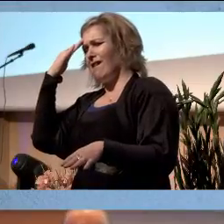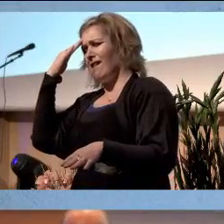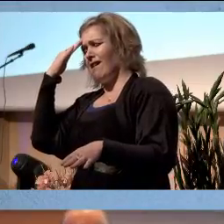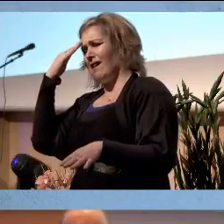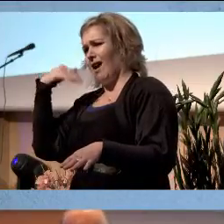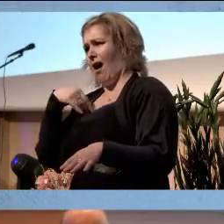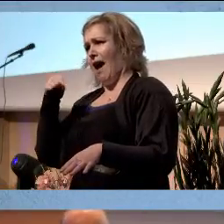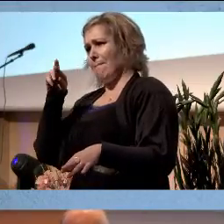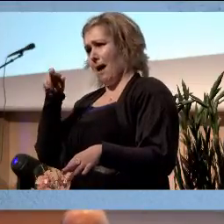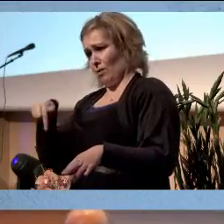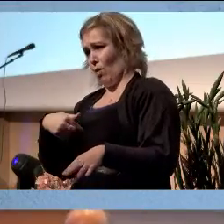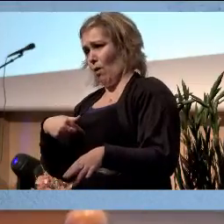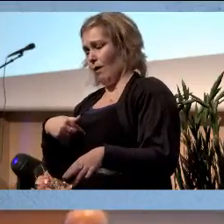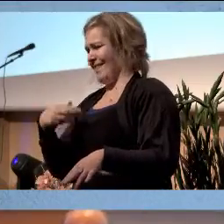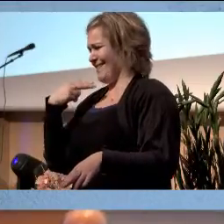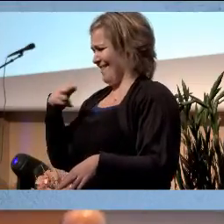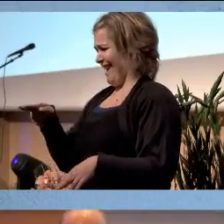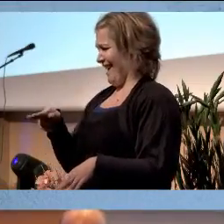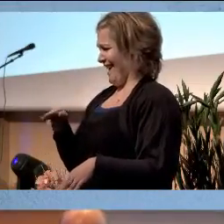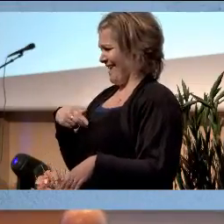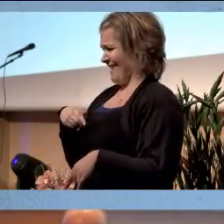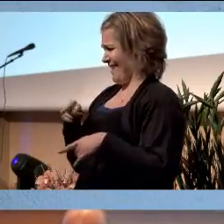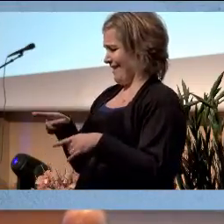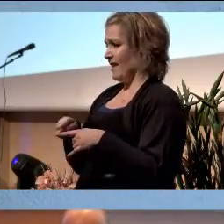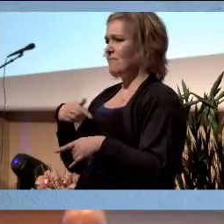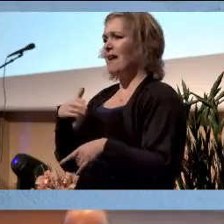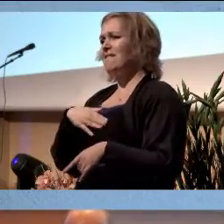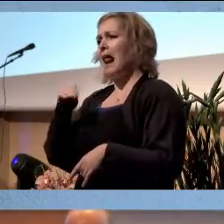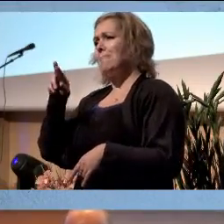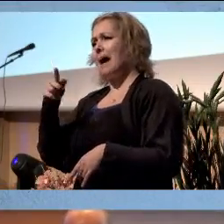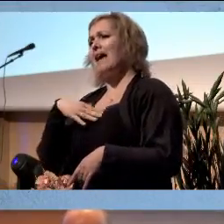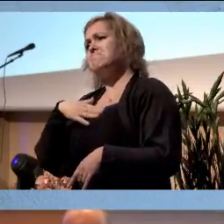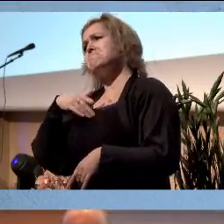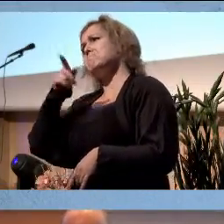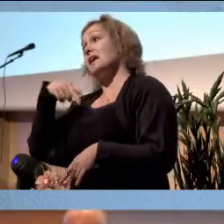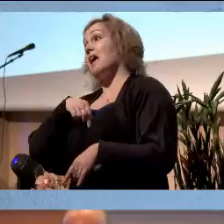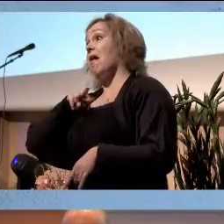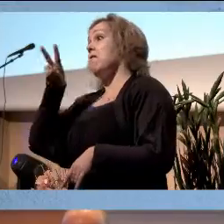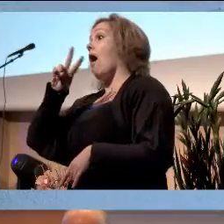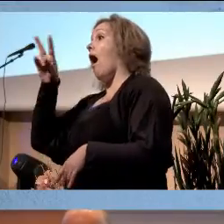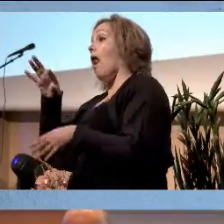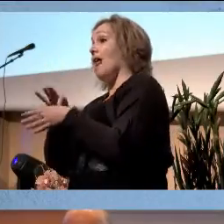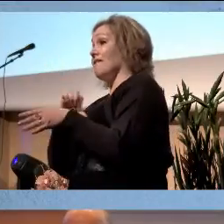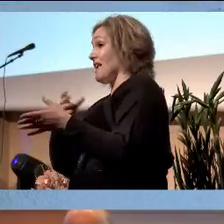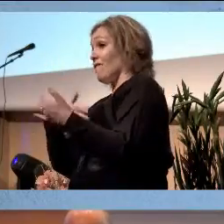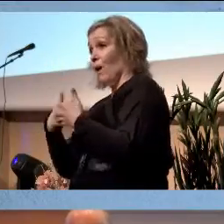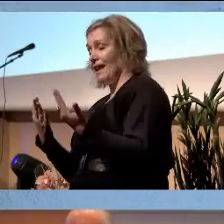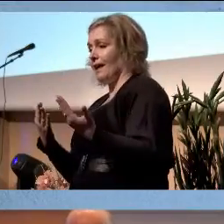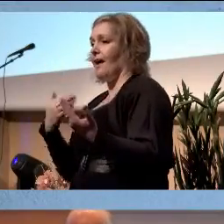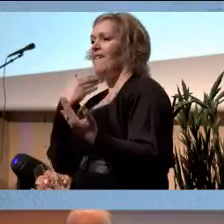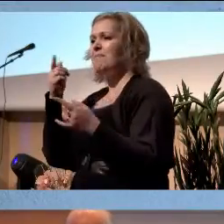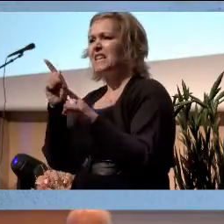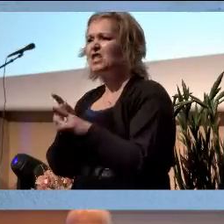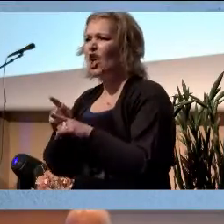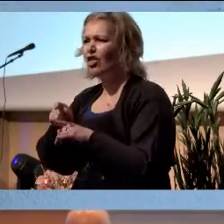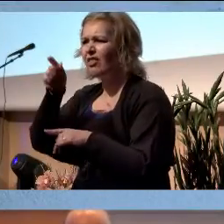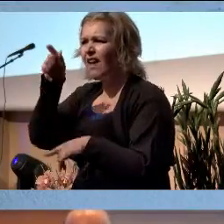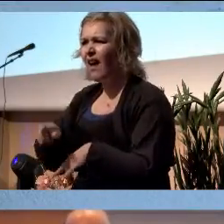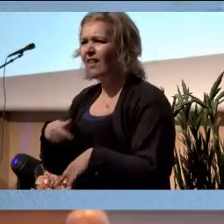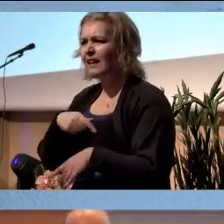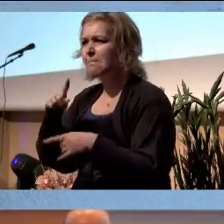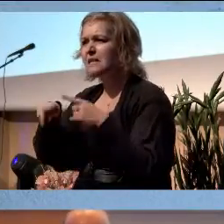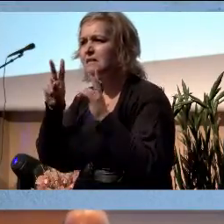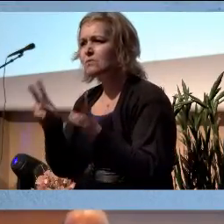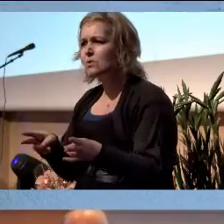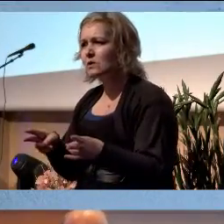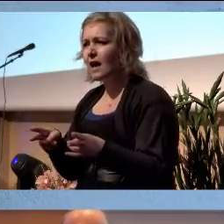jeg ha MR». Nei, sier legen, det er ikke noe vits og sånn. Ja, men jeg vil ha MR, da går jeg til en annen lege hvis ikke du får det. At vi blir sånne, at vi